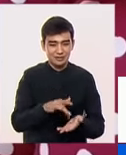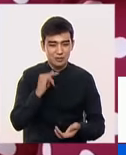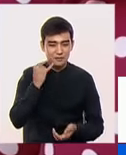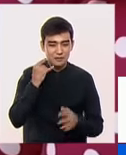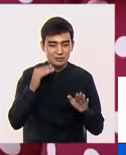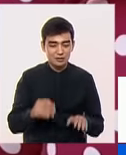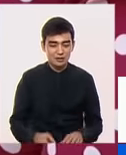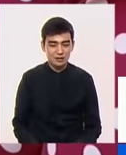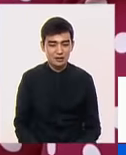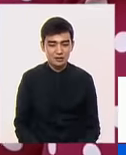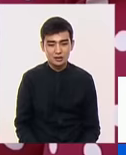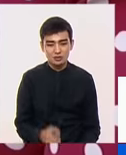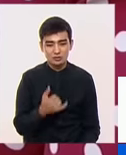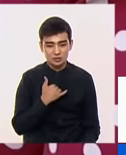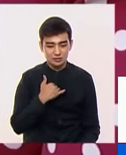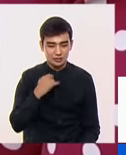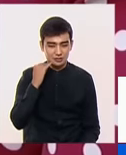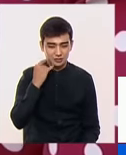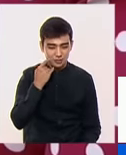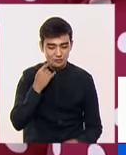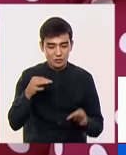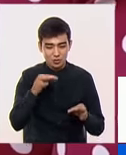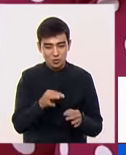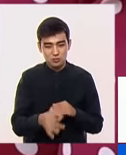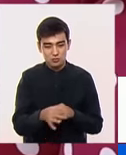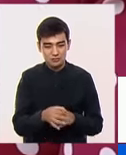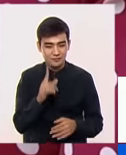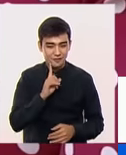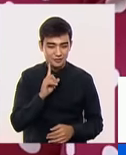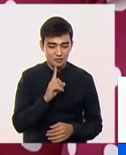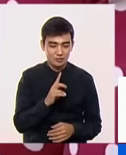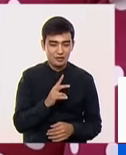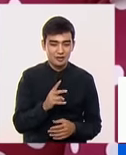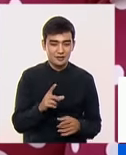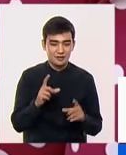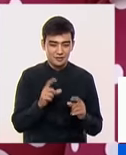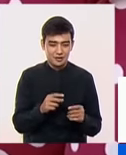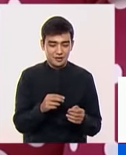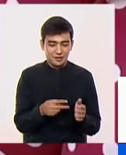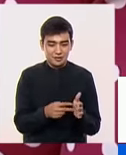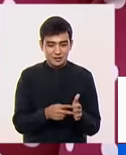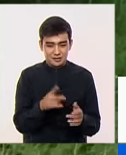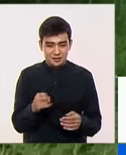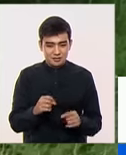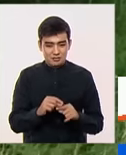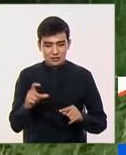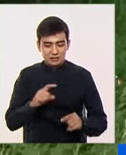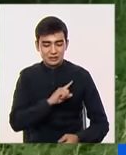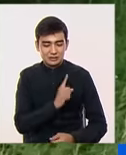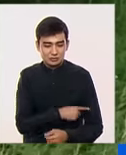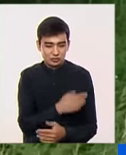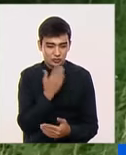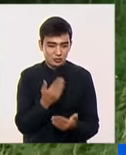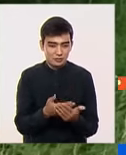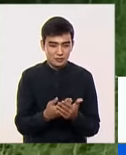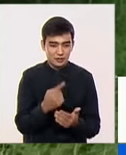да у нас жанар в павлодарской области пока зафиксирован наименьший рост цен на услуги детских центров это что-то около